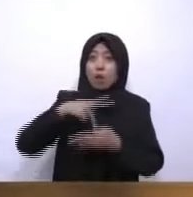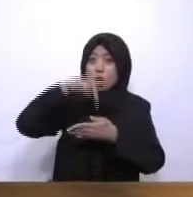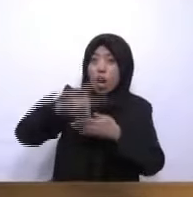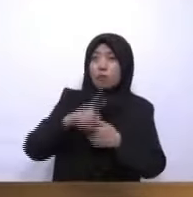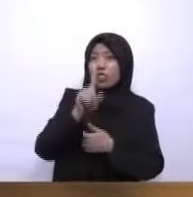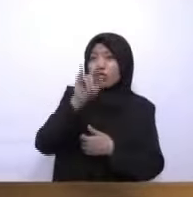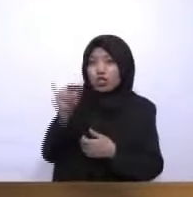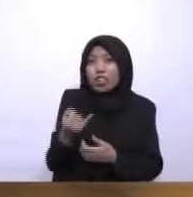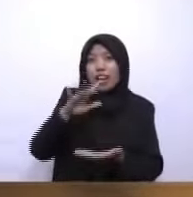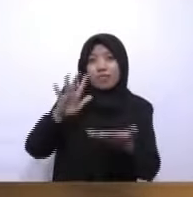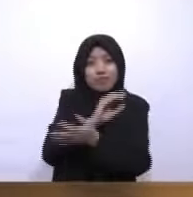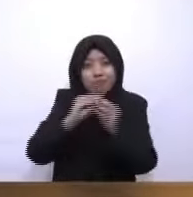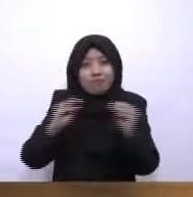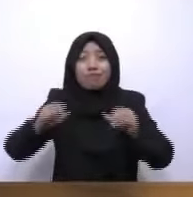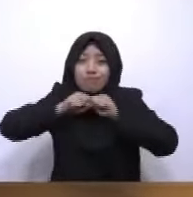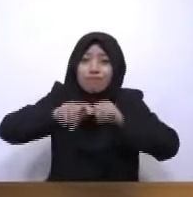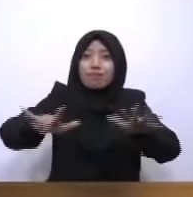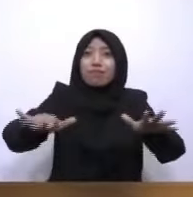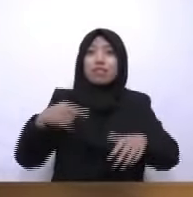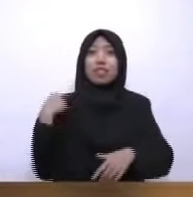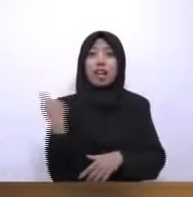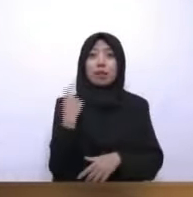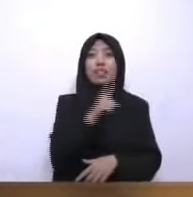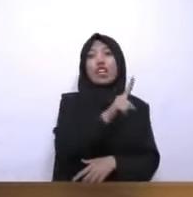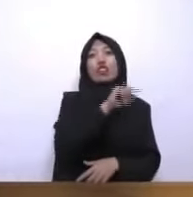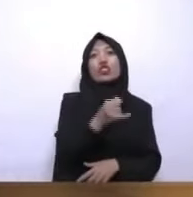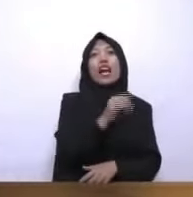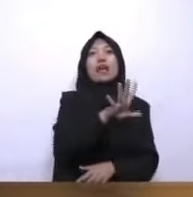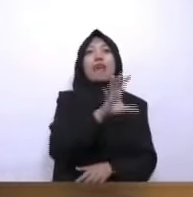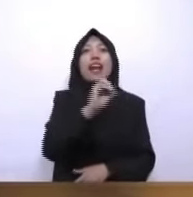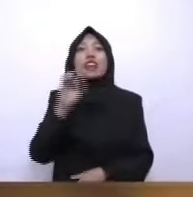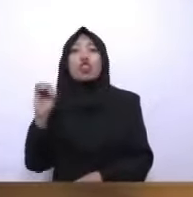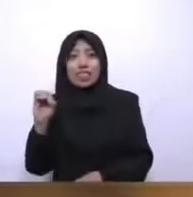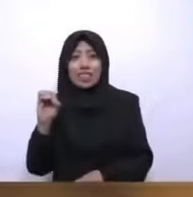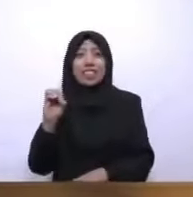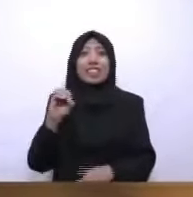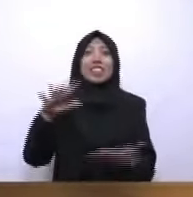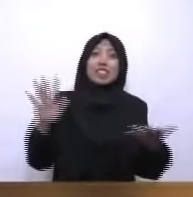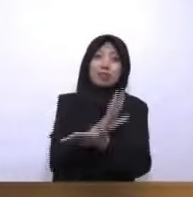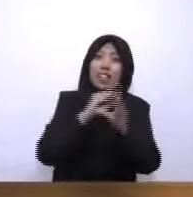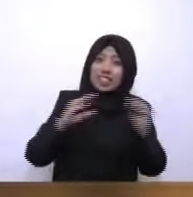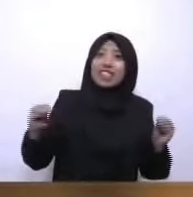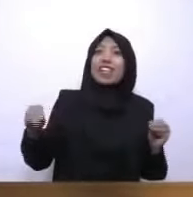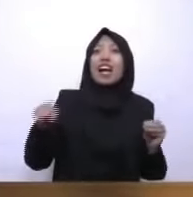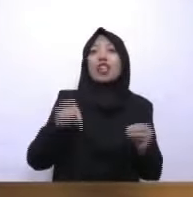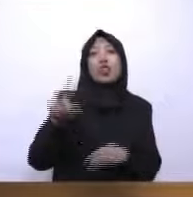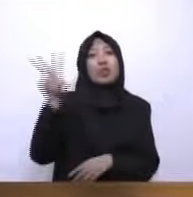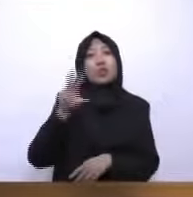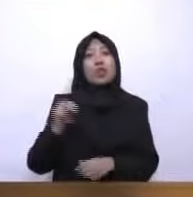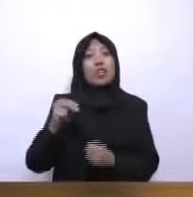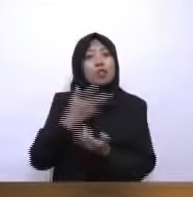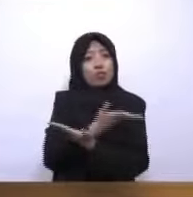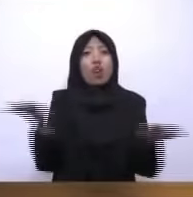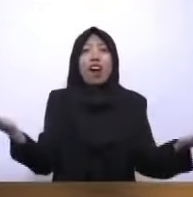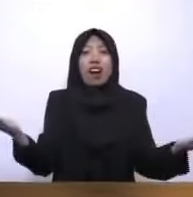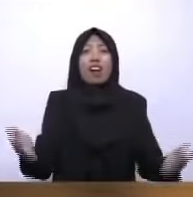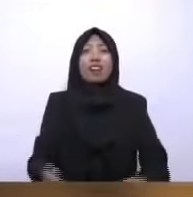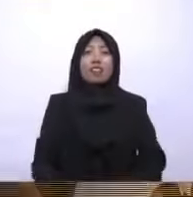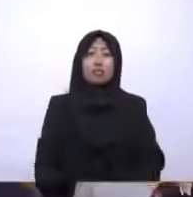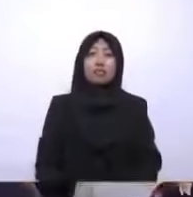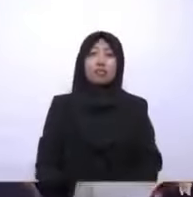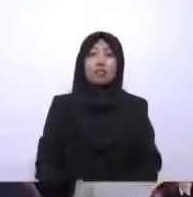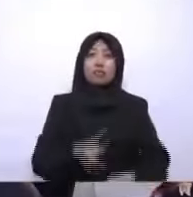juta lapangan pekerjaan, kami minimal 1.500.000 lapangan pekerjaan. Itulah konsep Jabar untuk semua. Baik, waktu